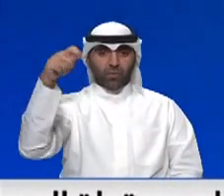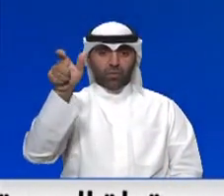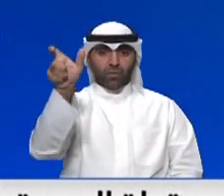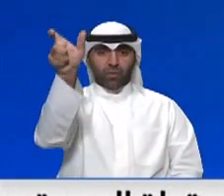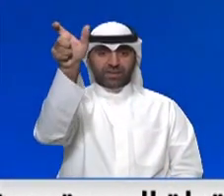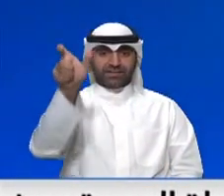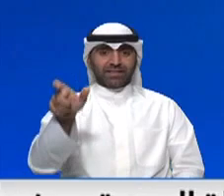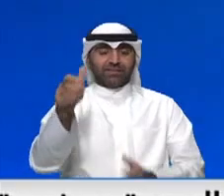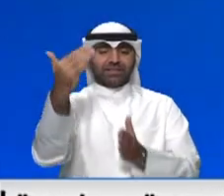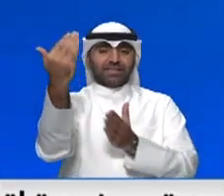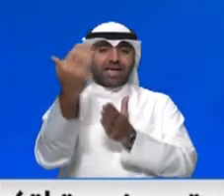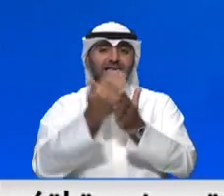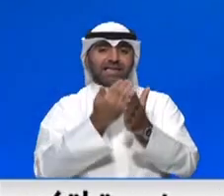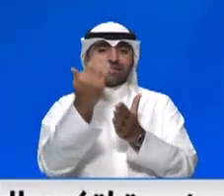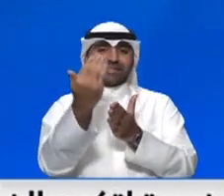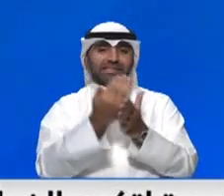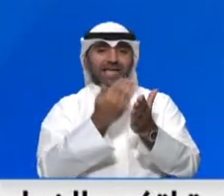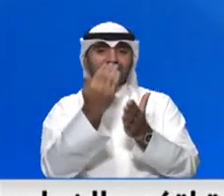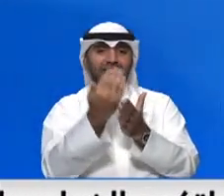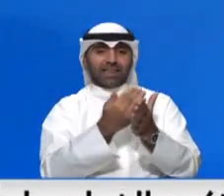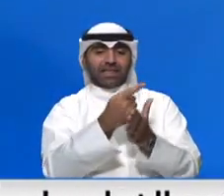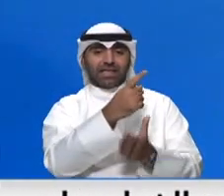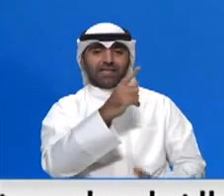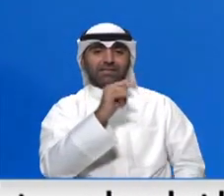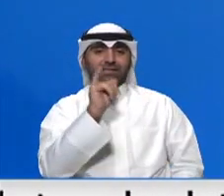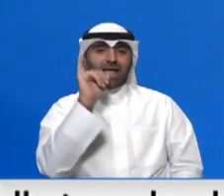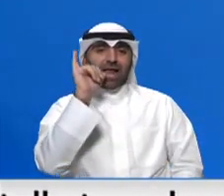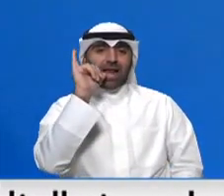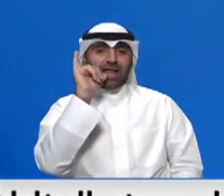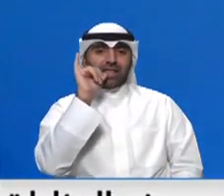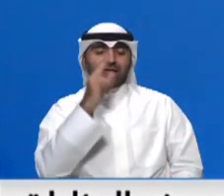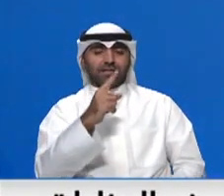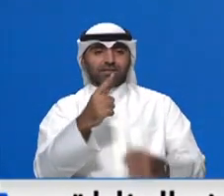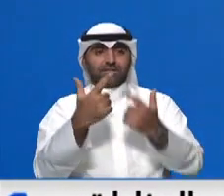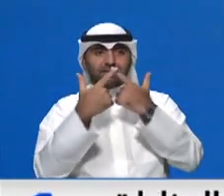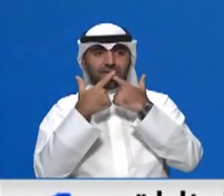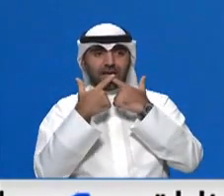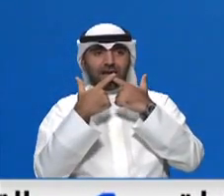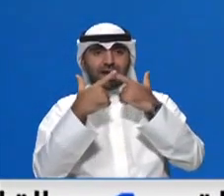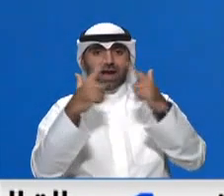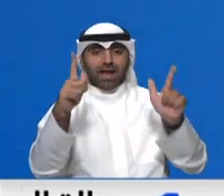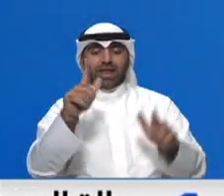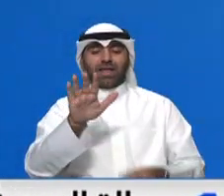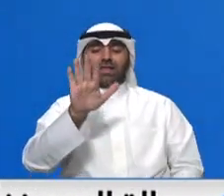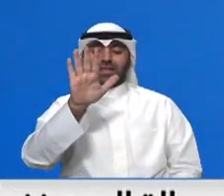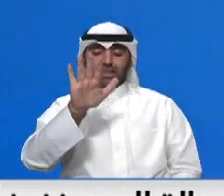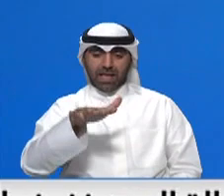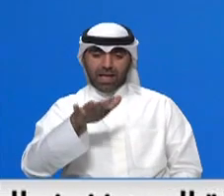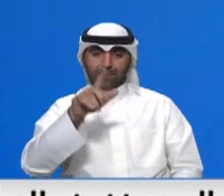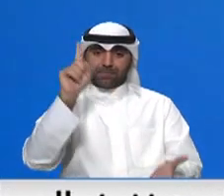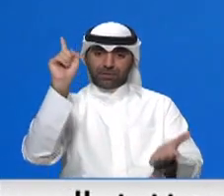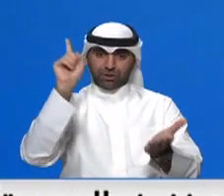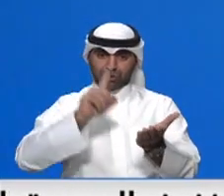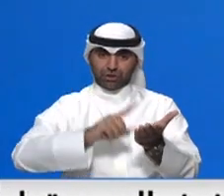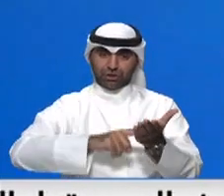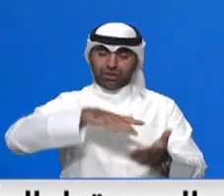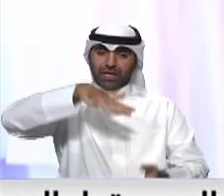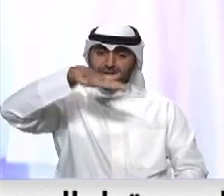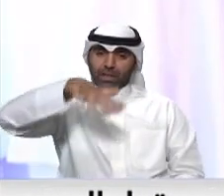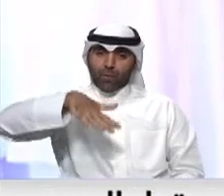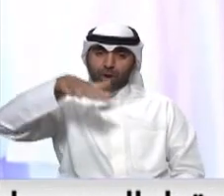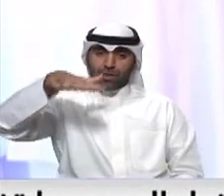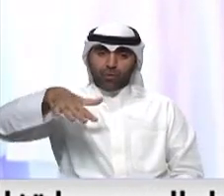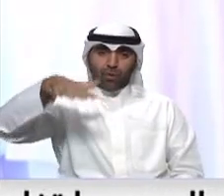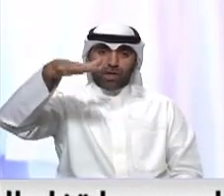الاوسط اللورد طارق احمد بالدور الكبير الذي لعبته زياره سمو ولي العهد الشيخ مشعل الاحمد الجابر